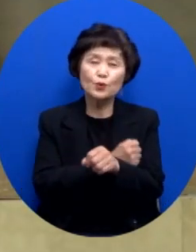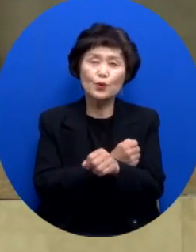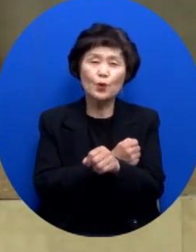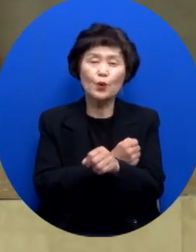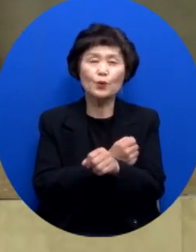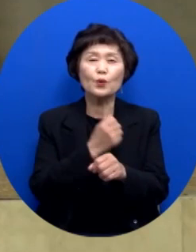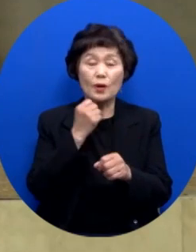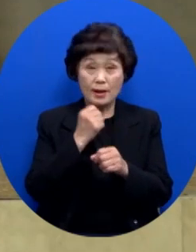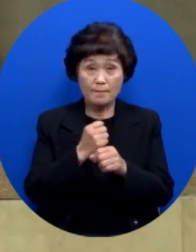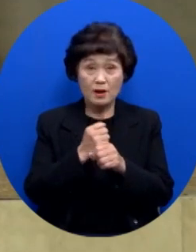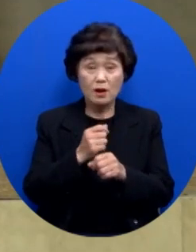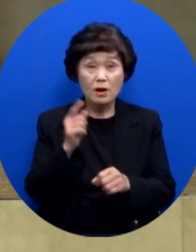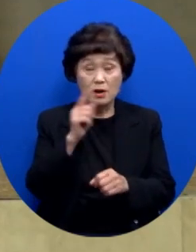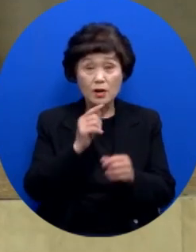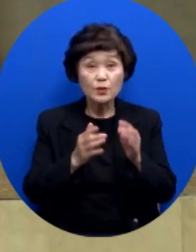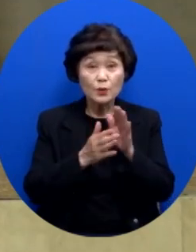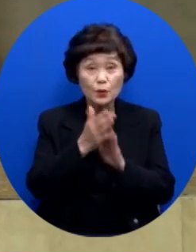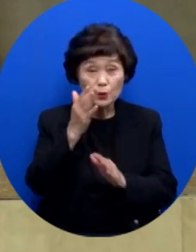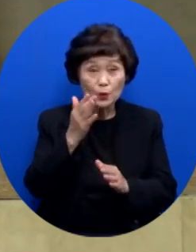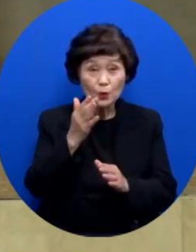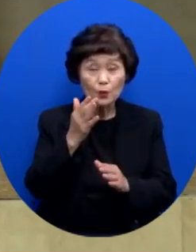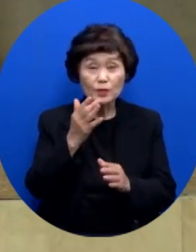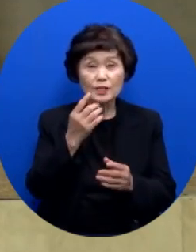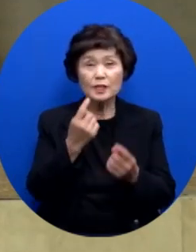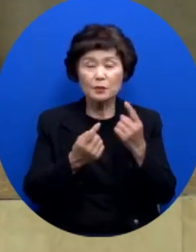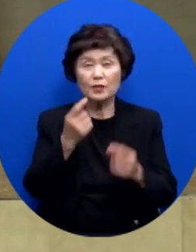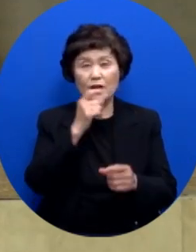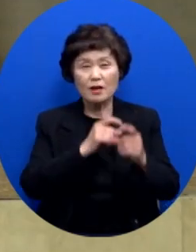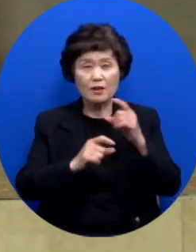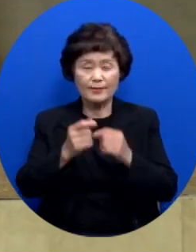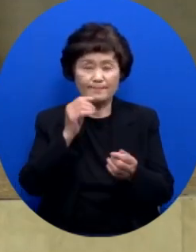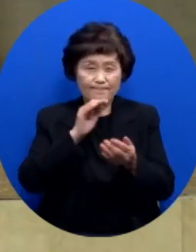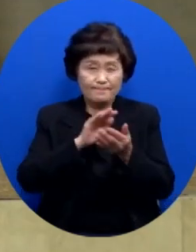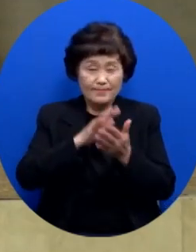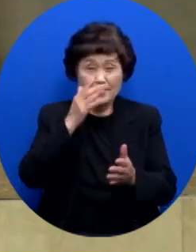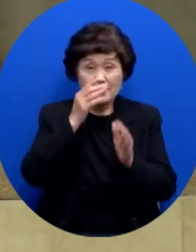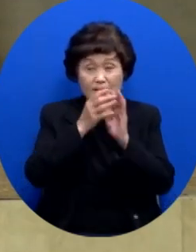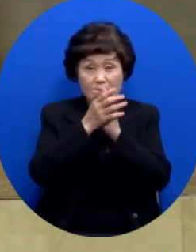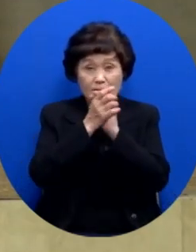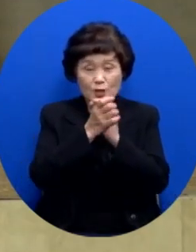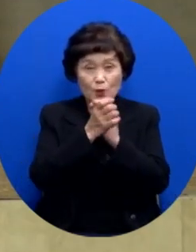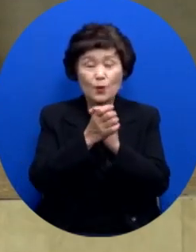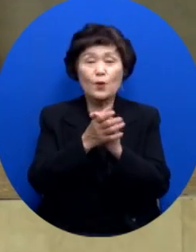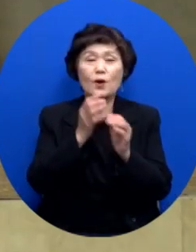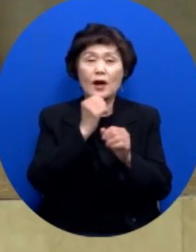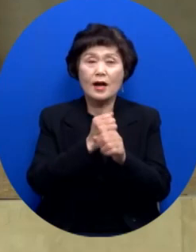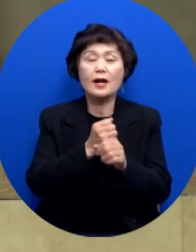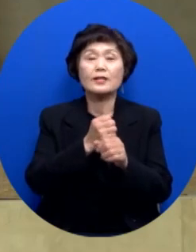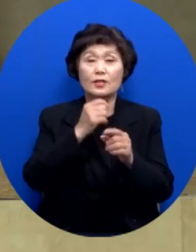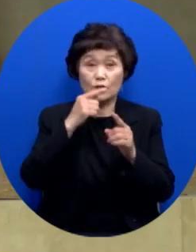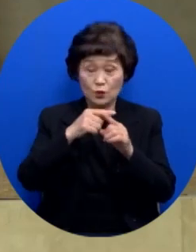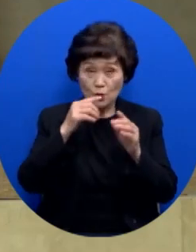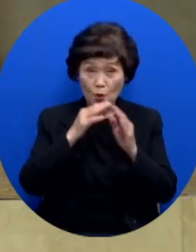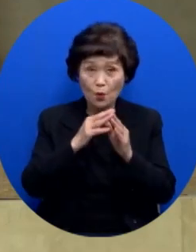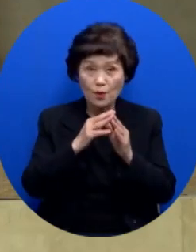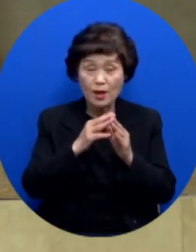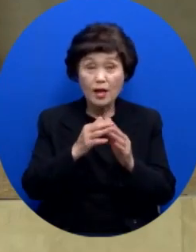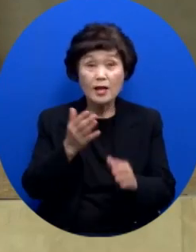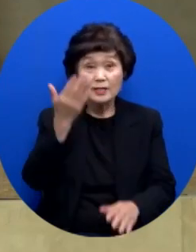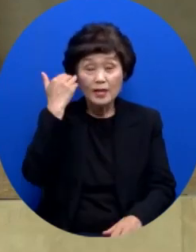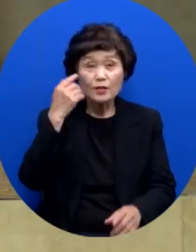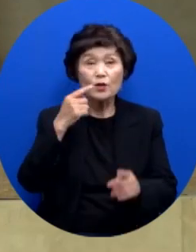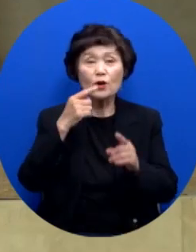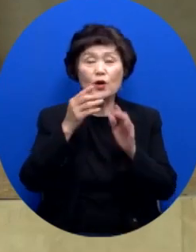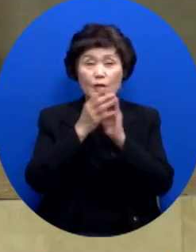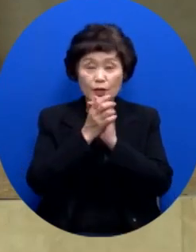어느 도시보다 부산이 더 뜨겁게 기도가 달아오르고 최근에도 우리가 기도 컨퍼런스를